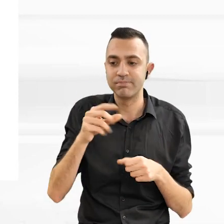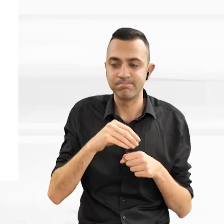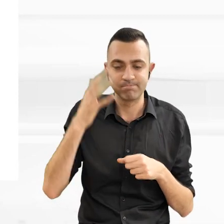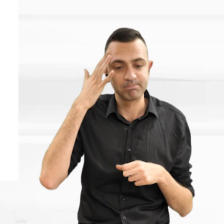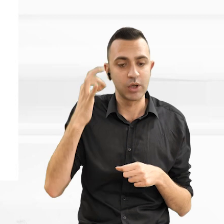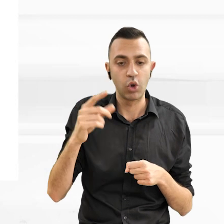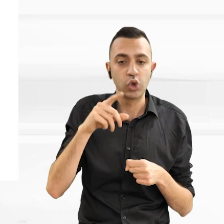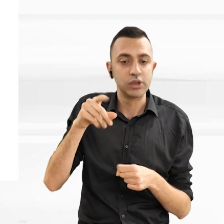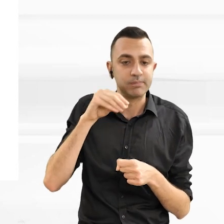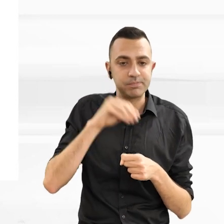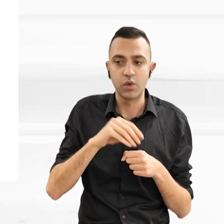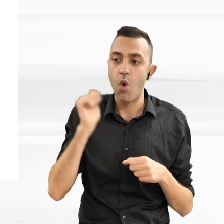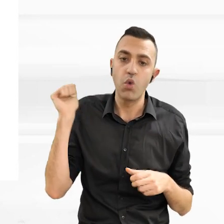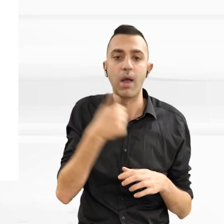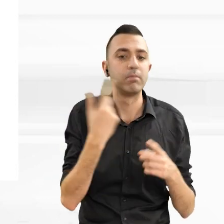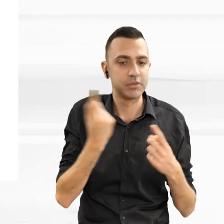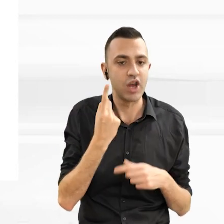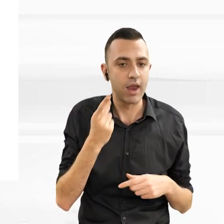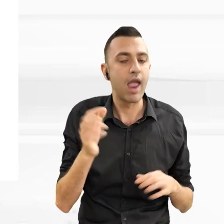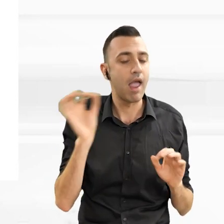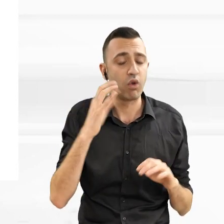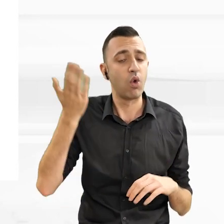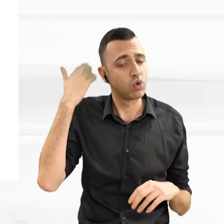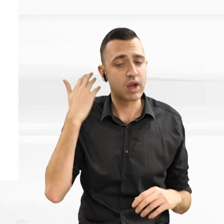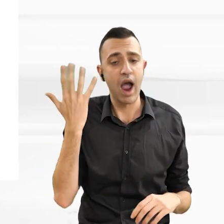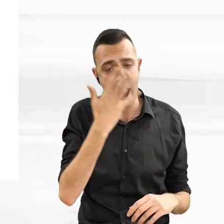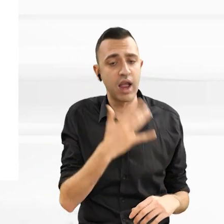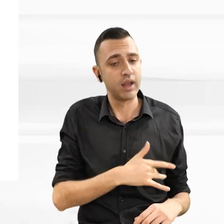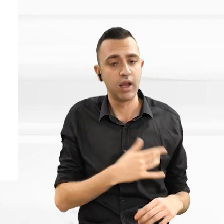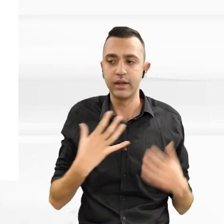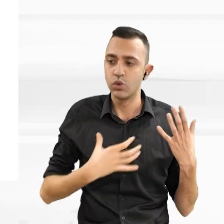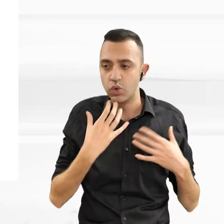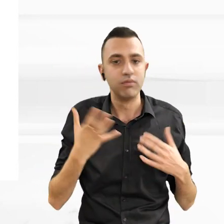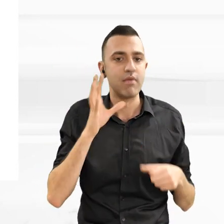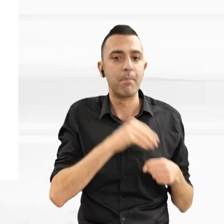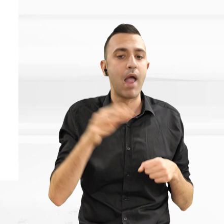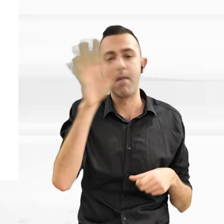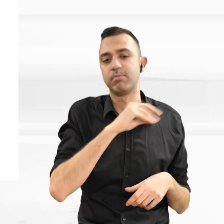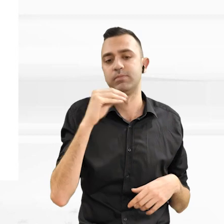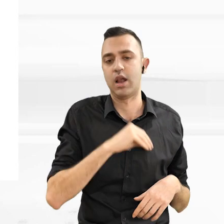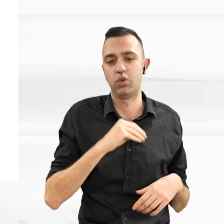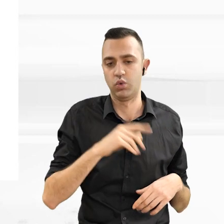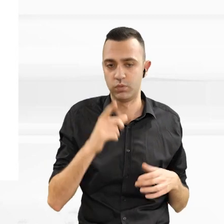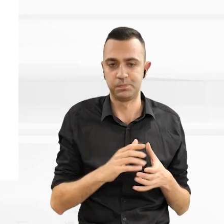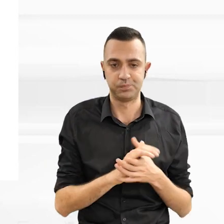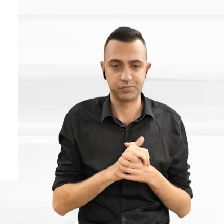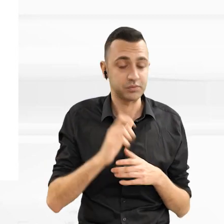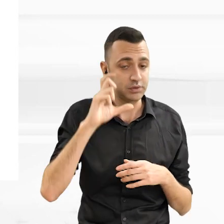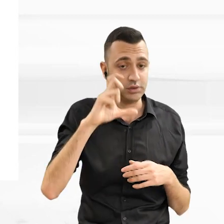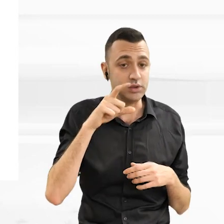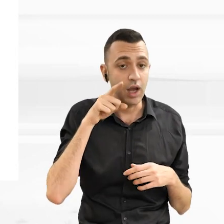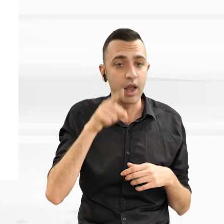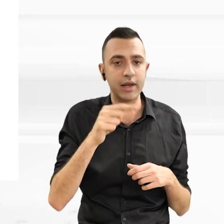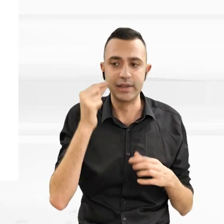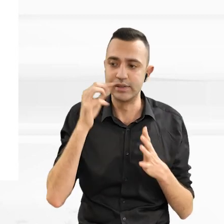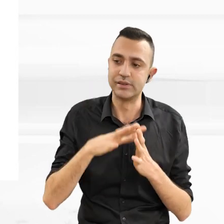önem affedildiğini Evet o dönemde karaciğerin duygularını ve heyecanı Merkezi oldu ve seçeneğine diyelim J bakalım